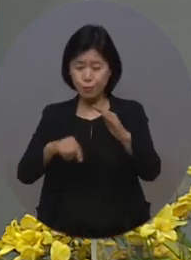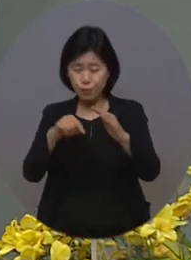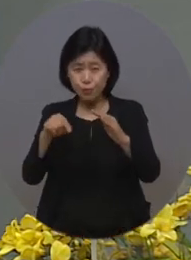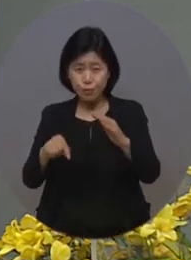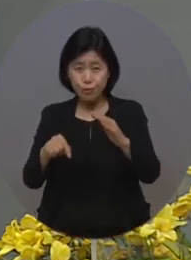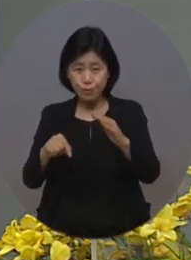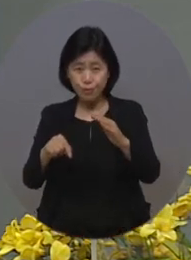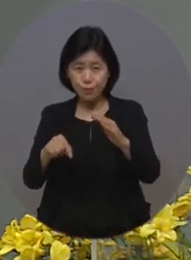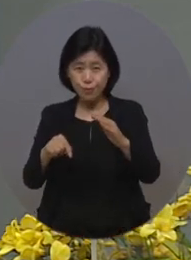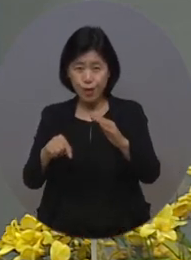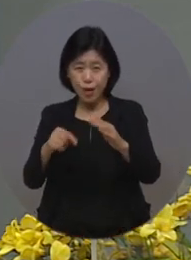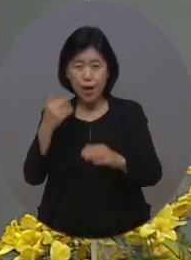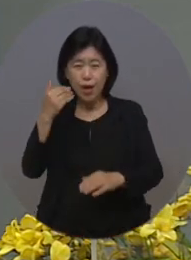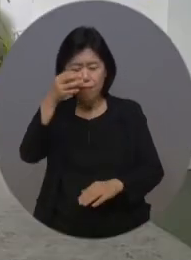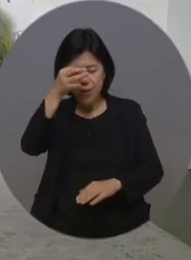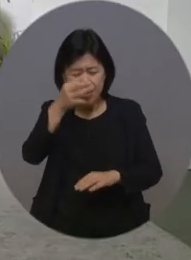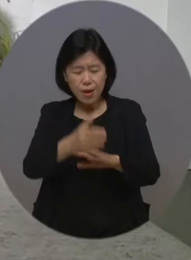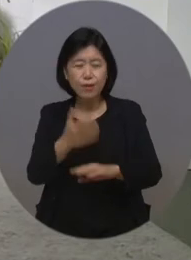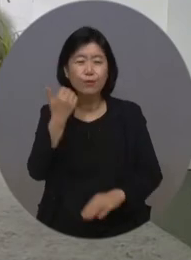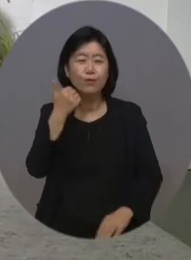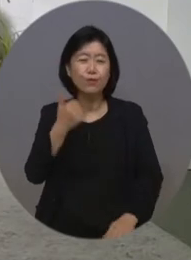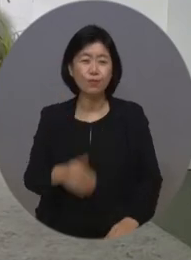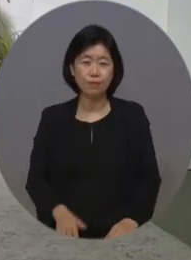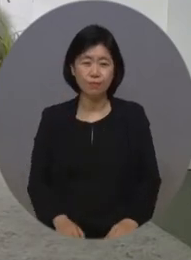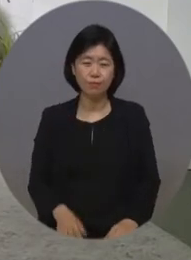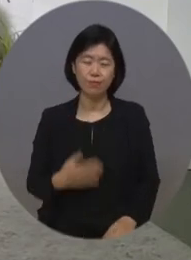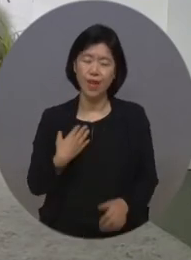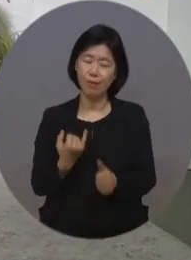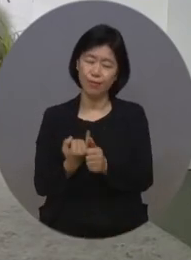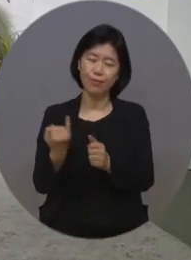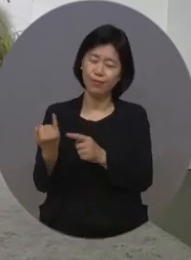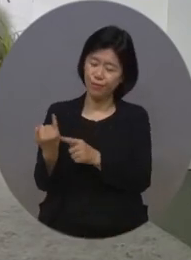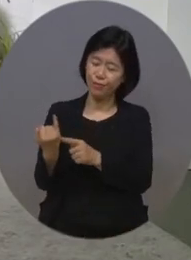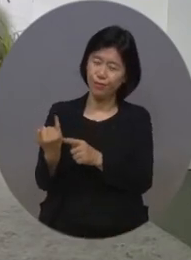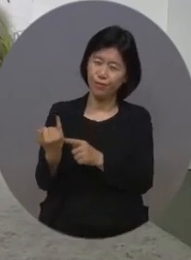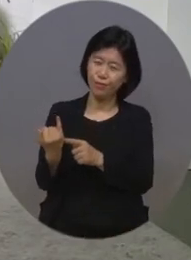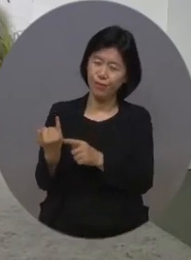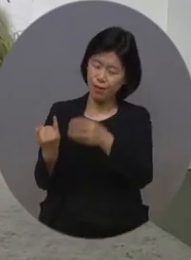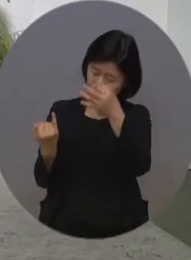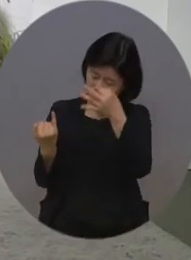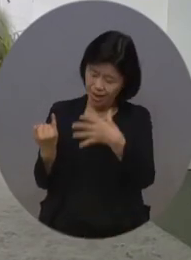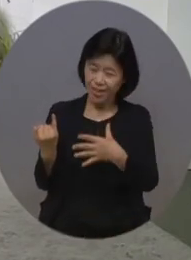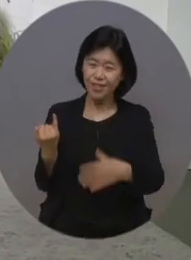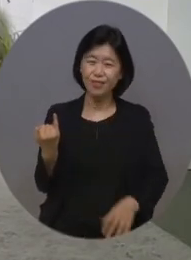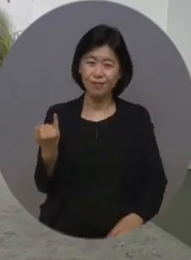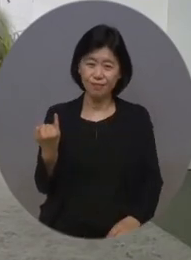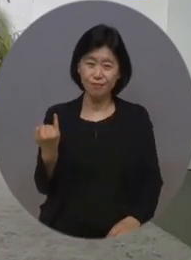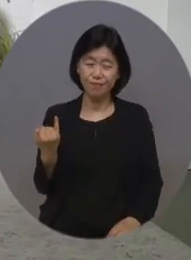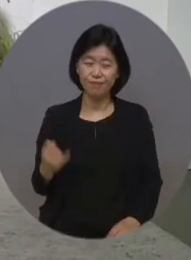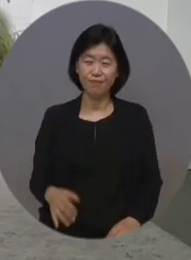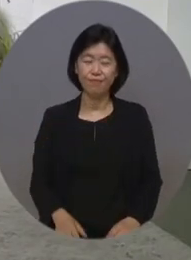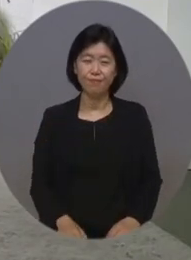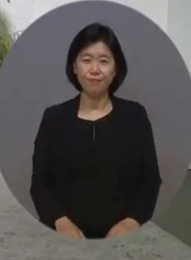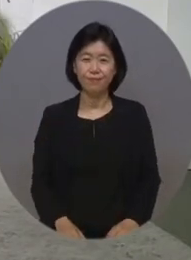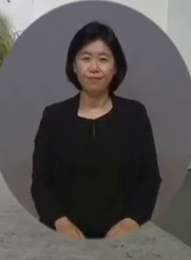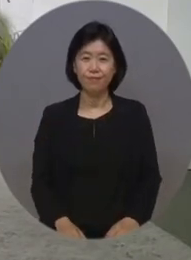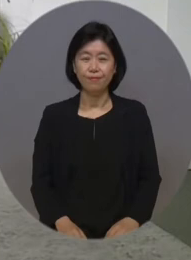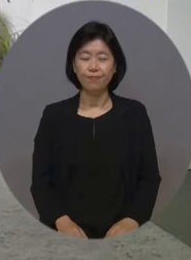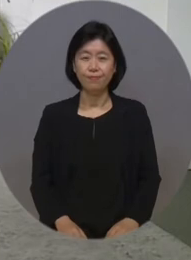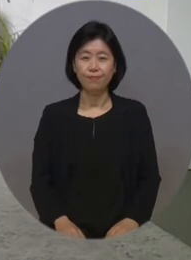사람이 있다면 누가 니 제안 해 줘 아 아깝다 말합니다 아 아 아 아